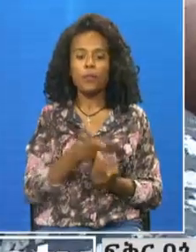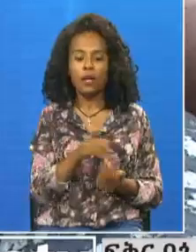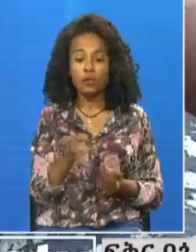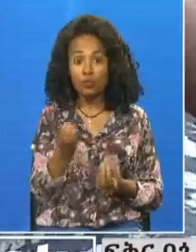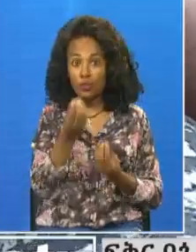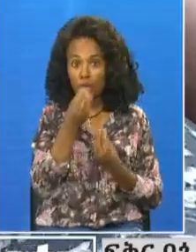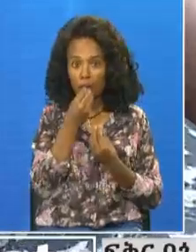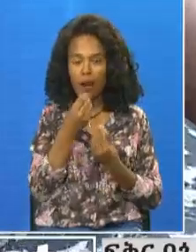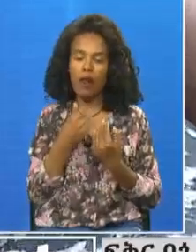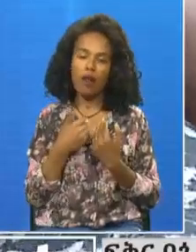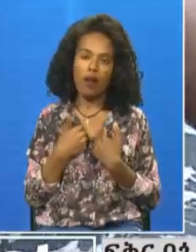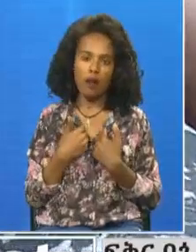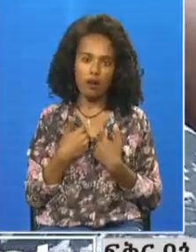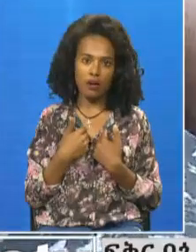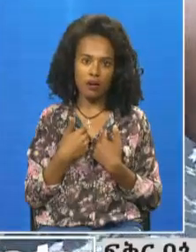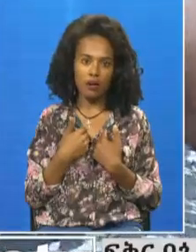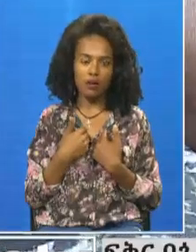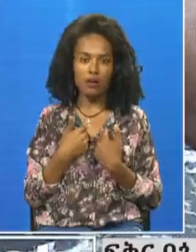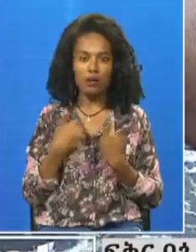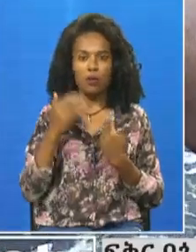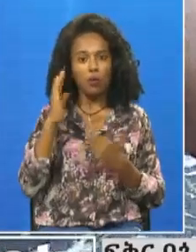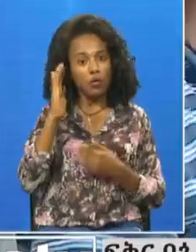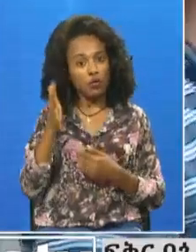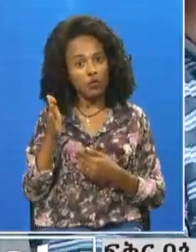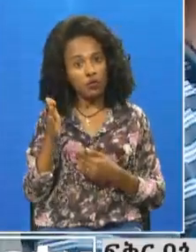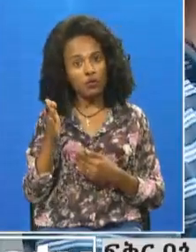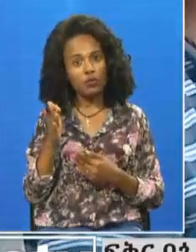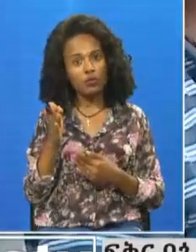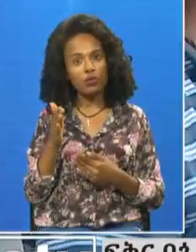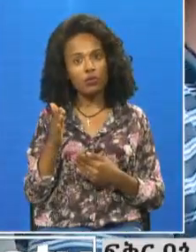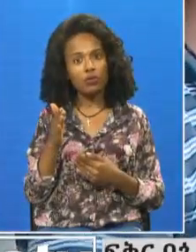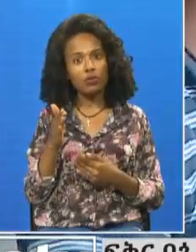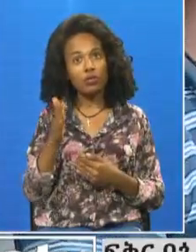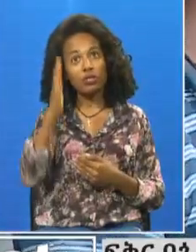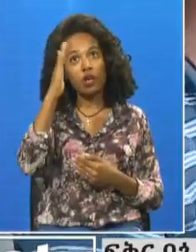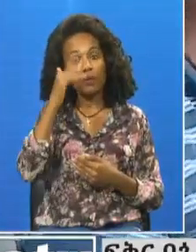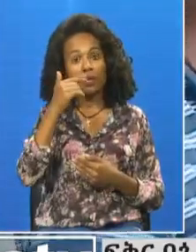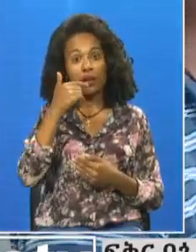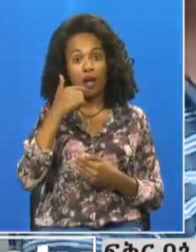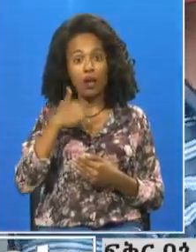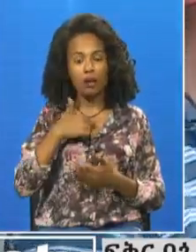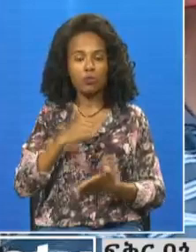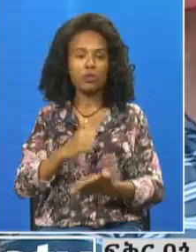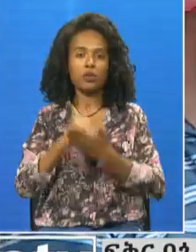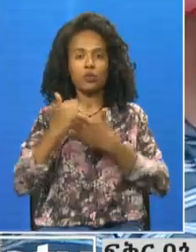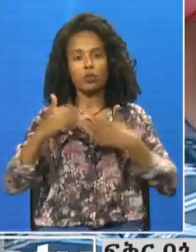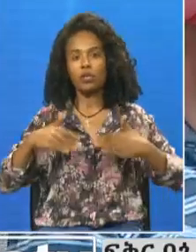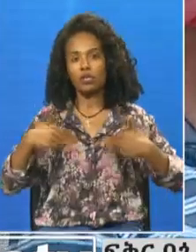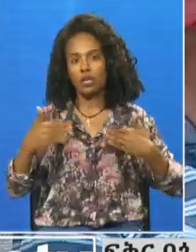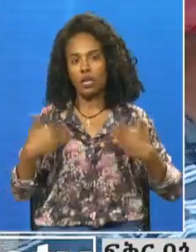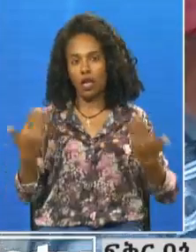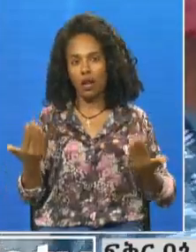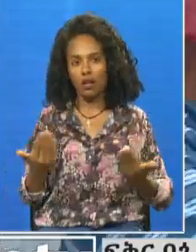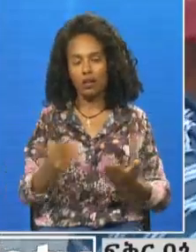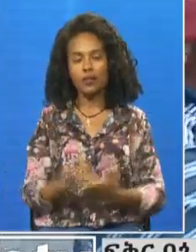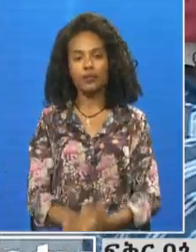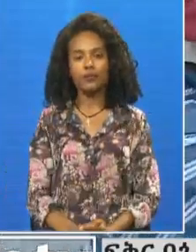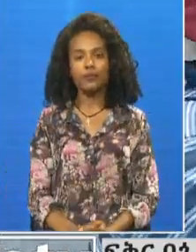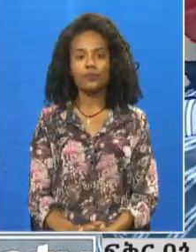ዘይት ለየካ ክፍለ ከተማ ወረዳ 7 እና 8 ለነዚሁ የተማሪ